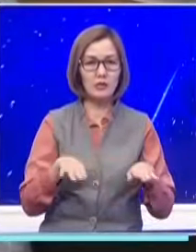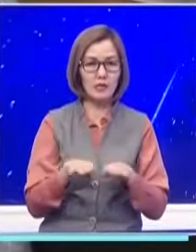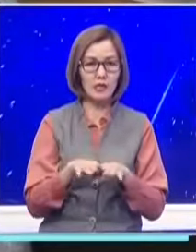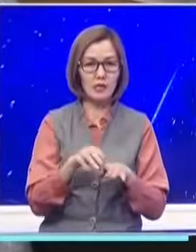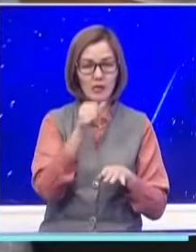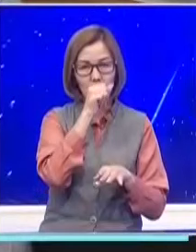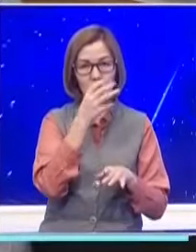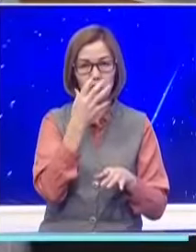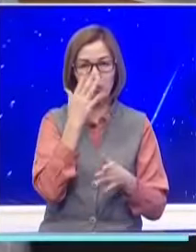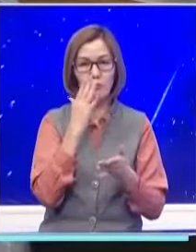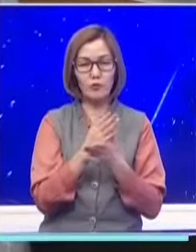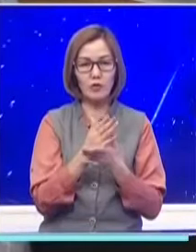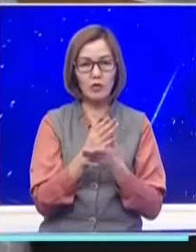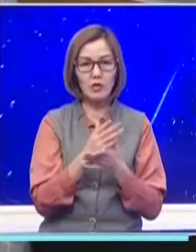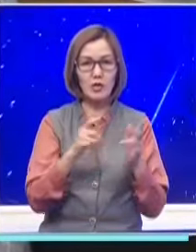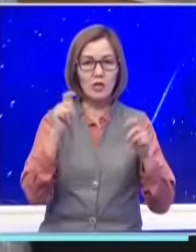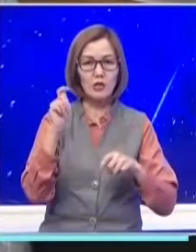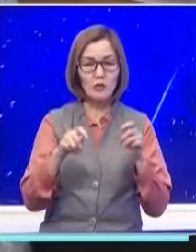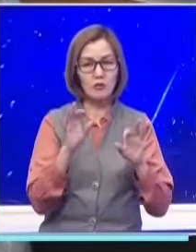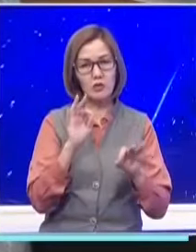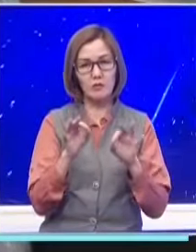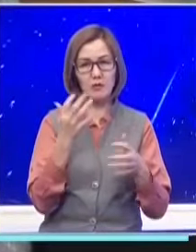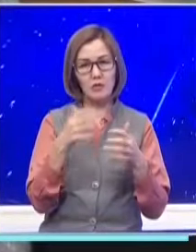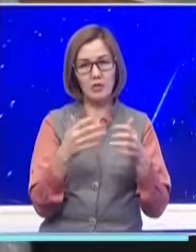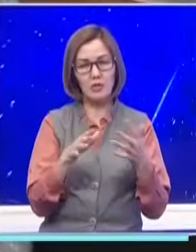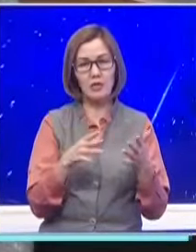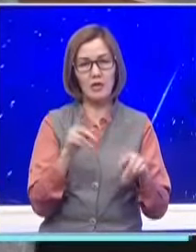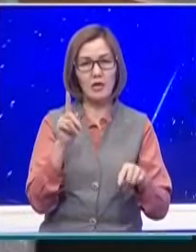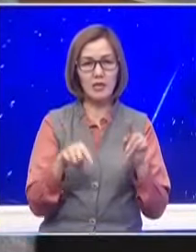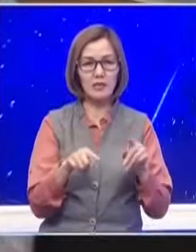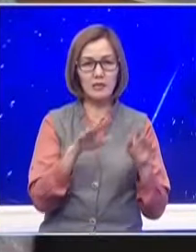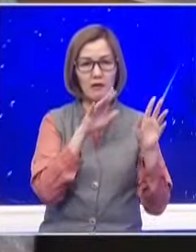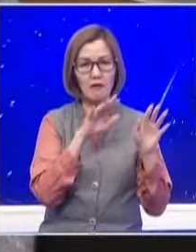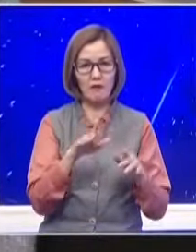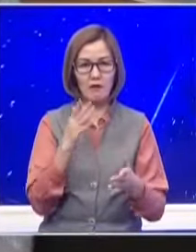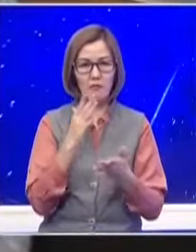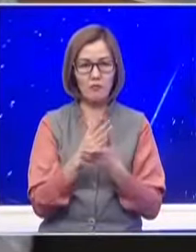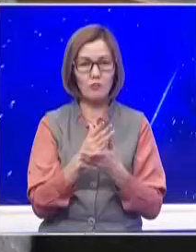жылы болады, жауын шашын нормада болады. Арасында осындай